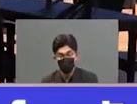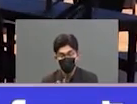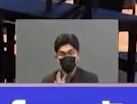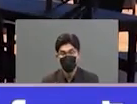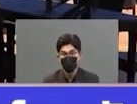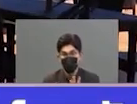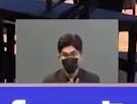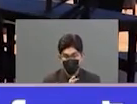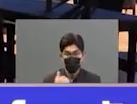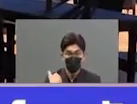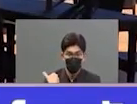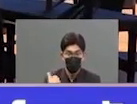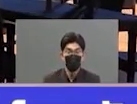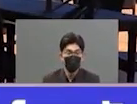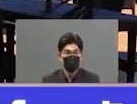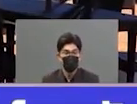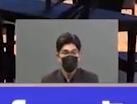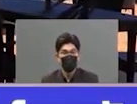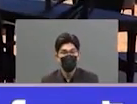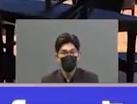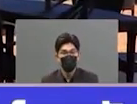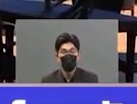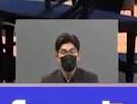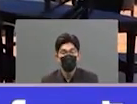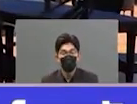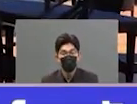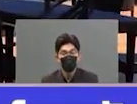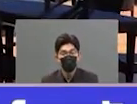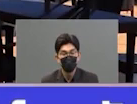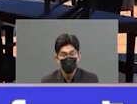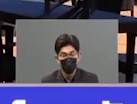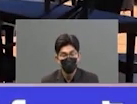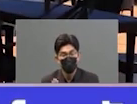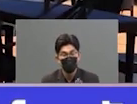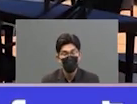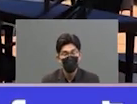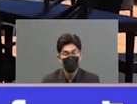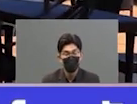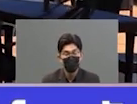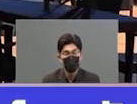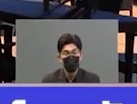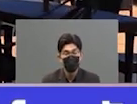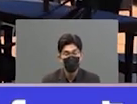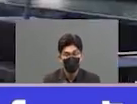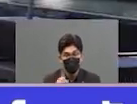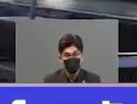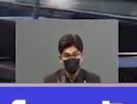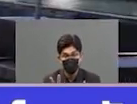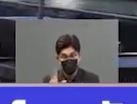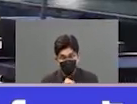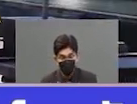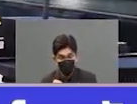ไปปรับปรุงซ่อมแซมนะครับของโครงการแต่ตอนหลังก็เปิดกว้างเพราะผู้ประกอบการรายๆก็ไปขอ